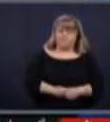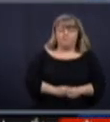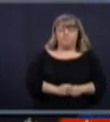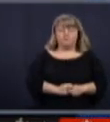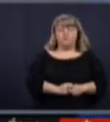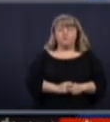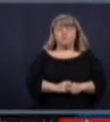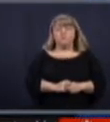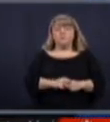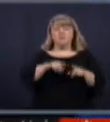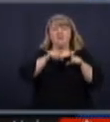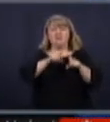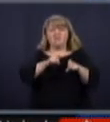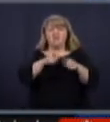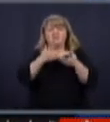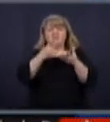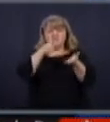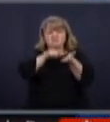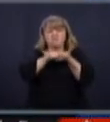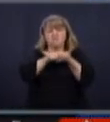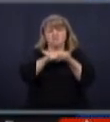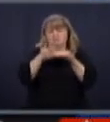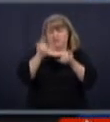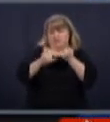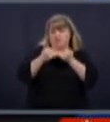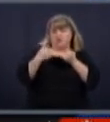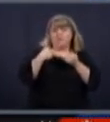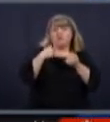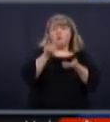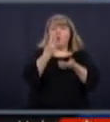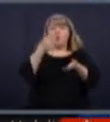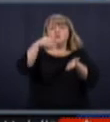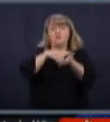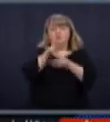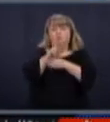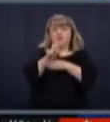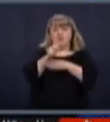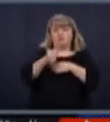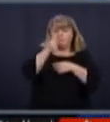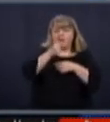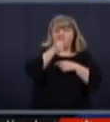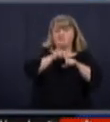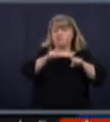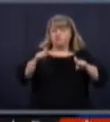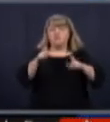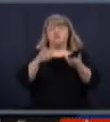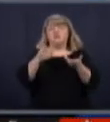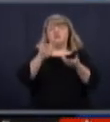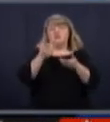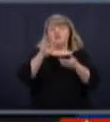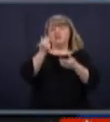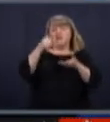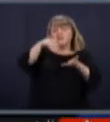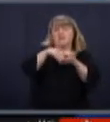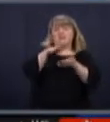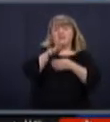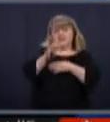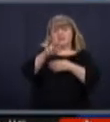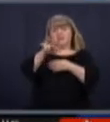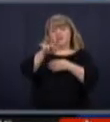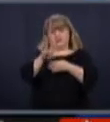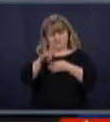tests, même si on est la fin de semaine, 11 300 prélèvements, 13 435